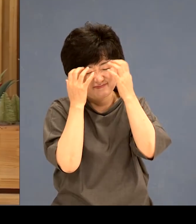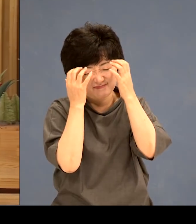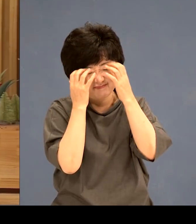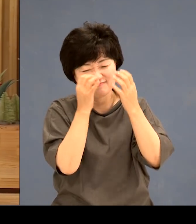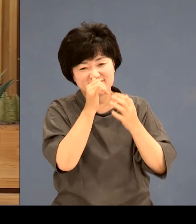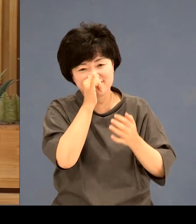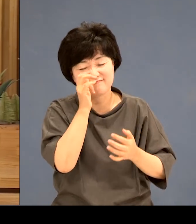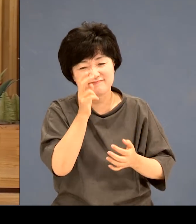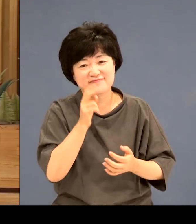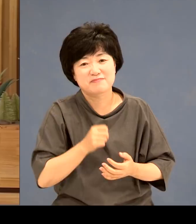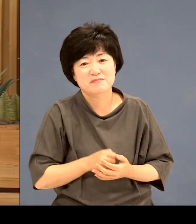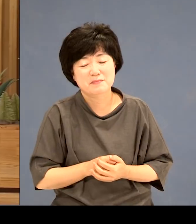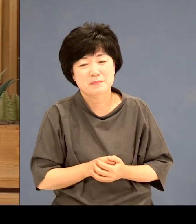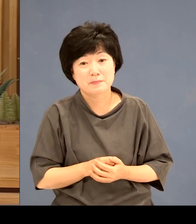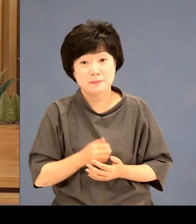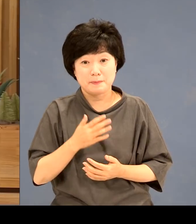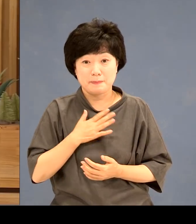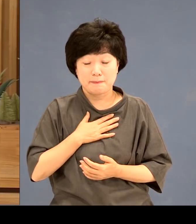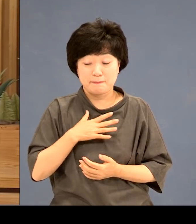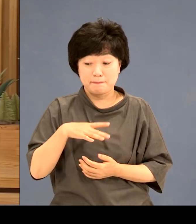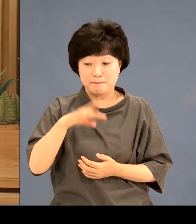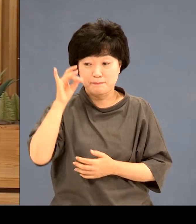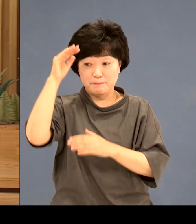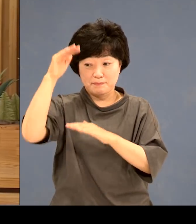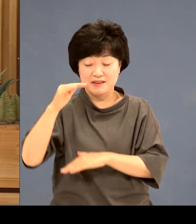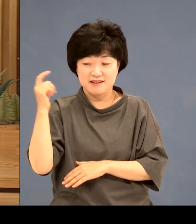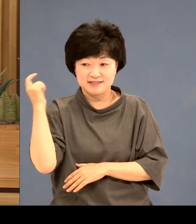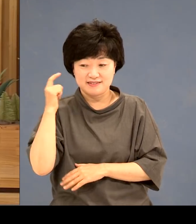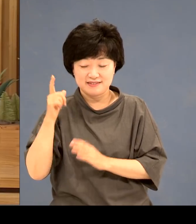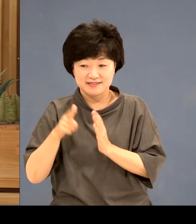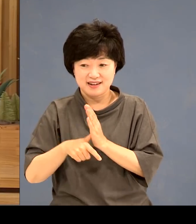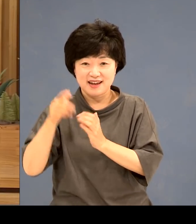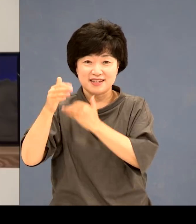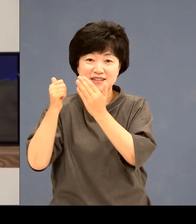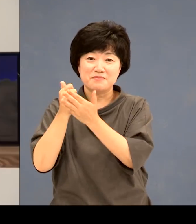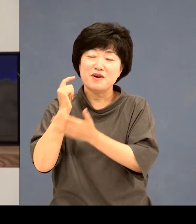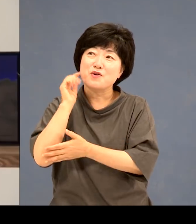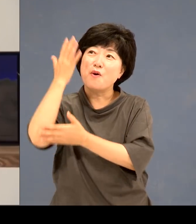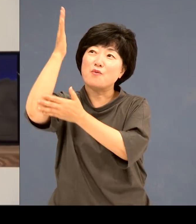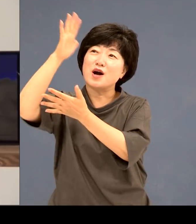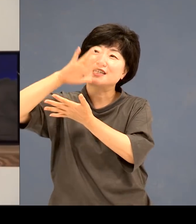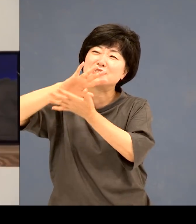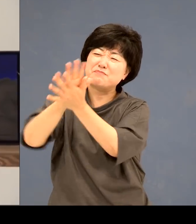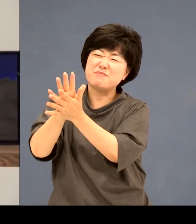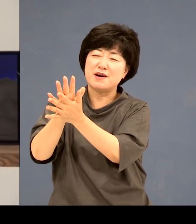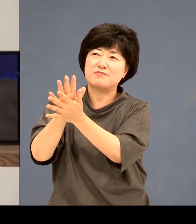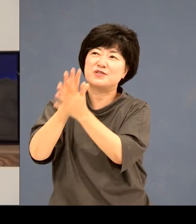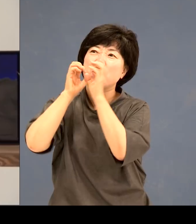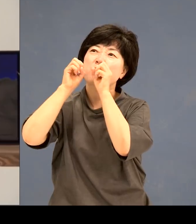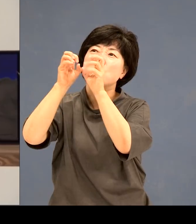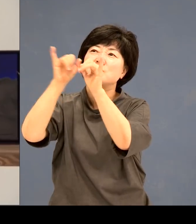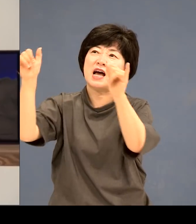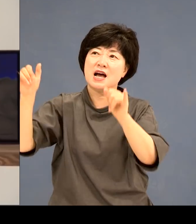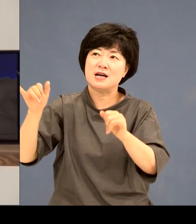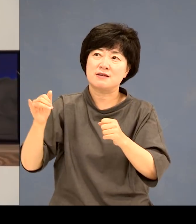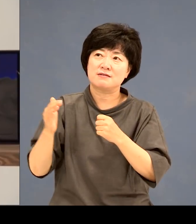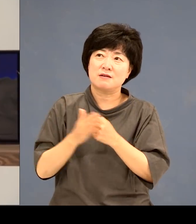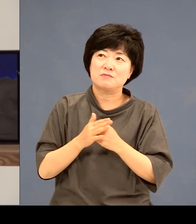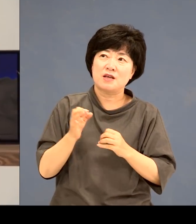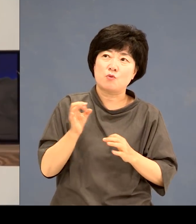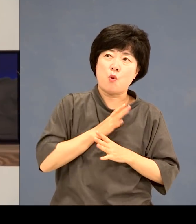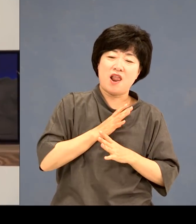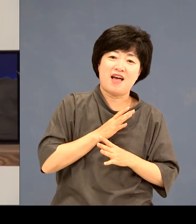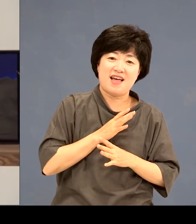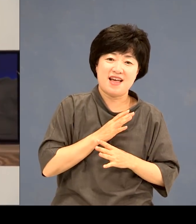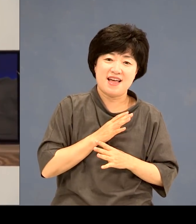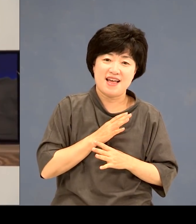또 똑같은 고통을 받고 계실 거라는 생각이 들어요. 저는 처음 들었을 때 하나님의 영광을 짓밟은 선교사라고